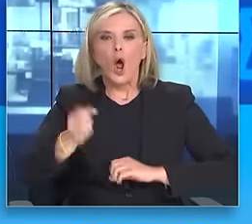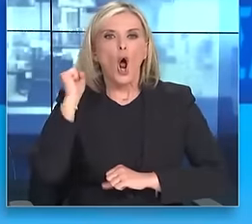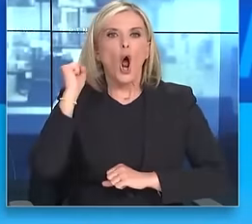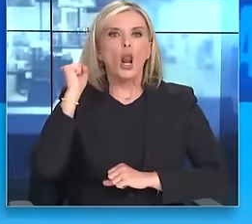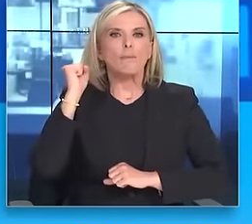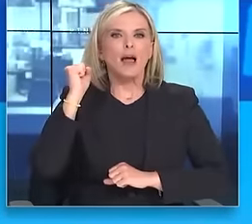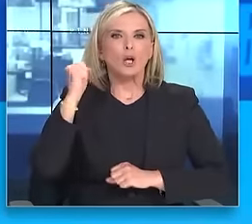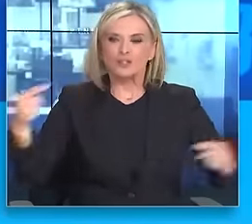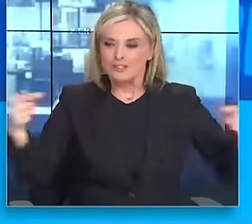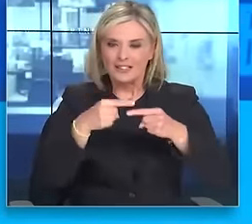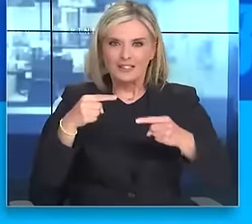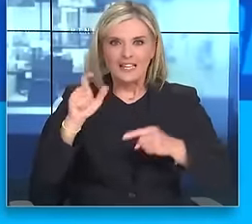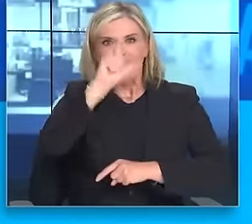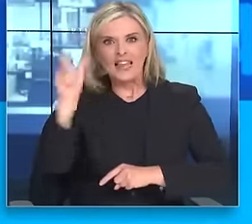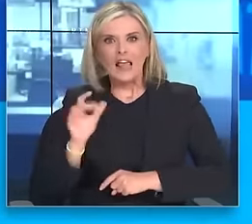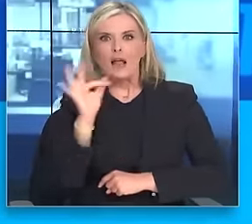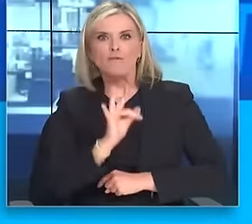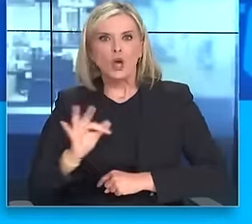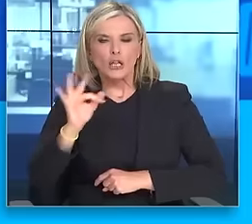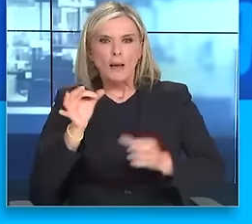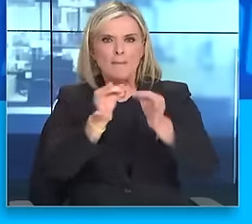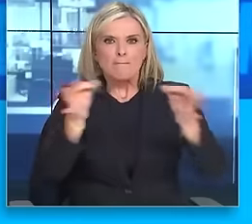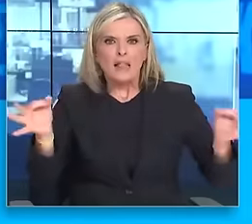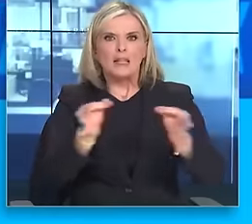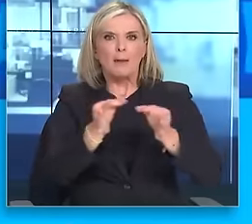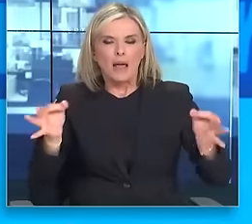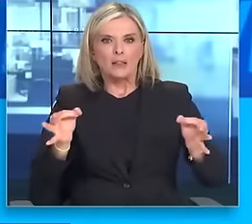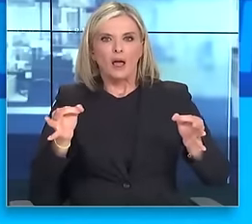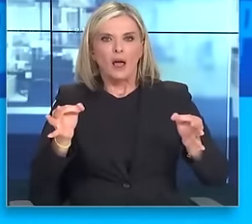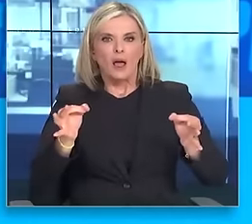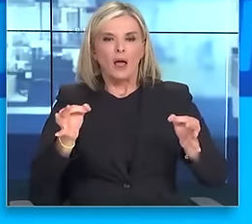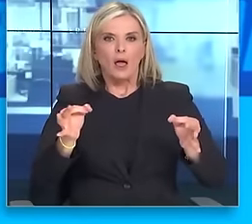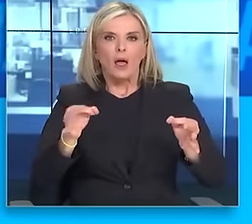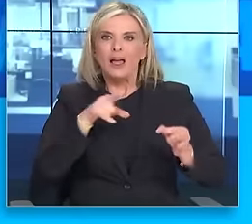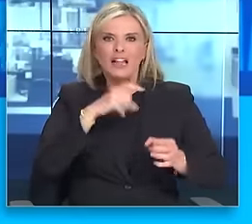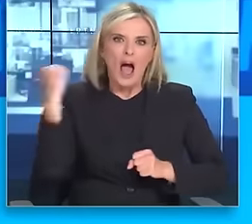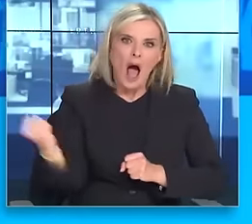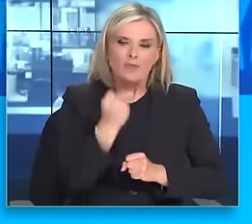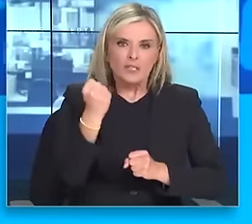θα είναι δρακόντια. Μιλούσαμε πριν με τους ρεπόρτερ, υπάρχουν σκέψεις να κλείσει και η Εθνική Αθηνών Λαμίας για ένα διάστημα.